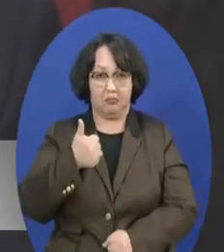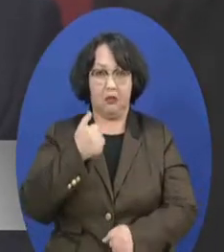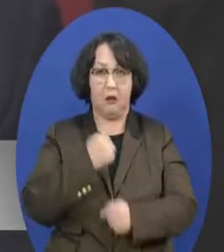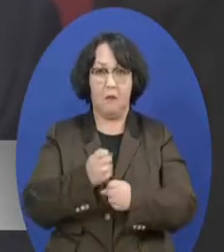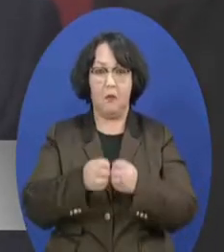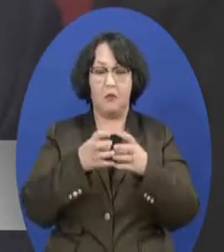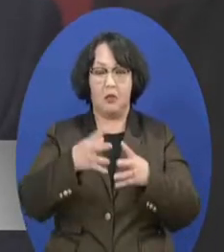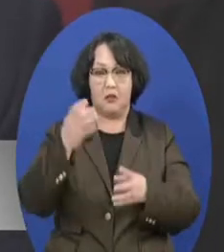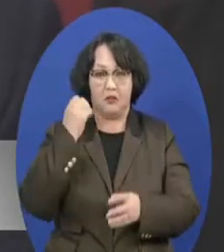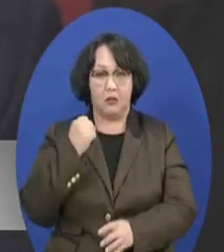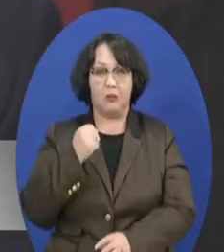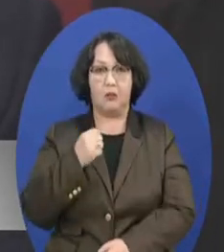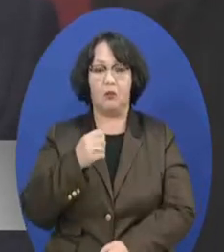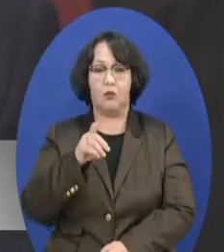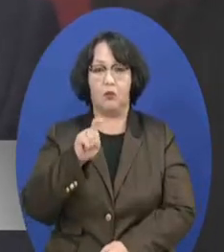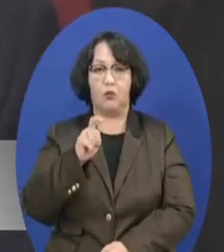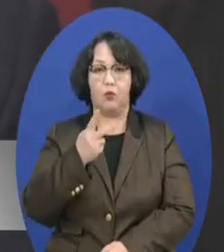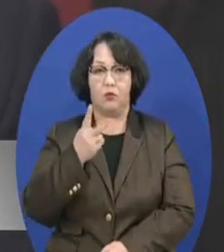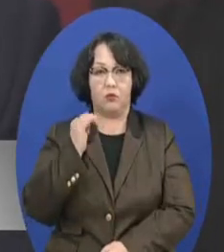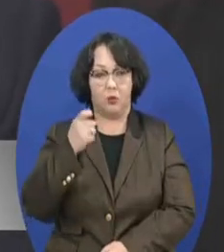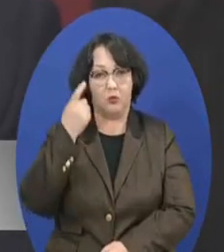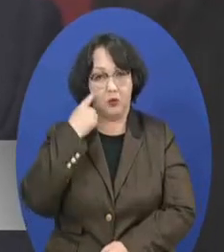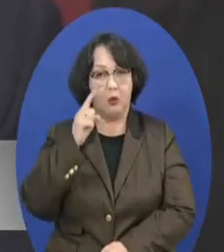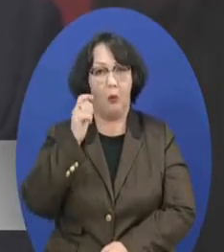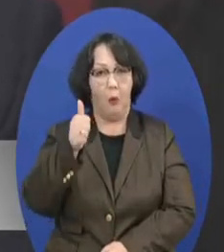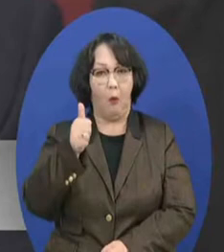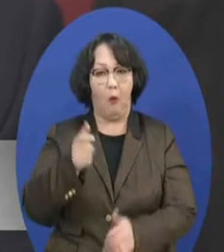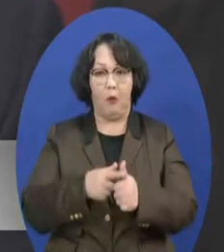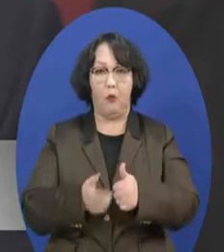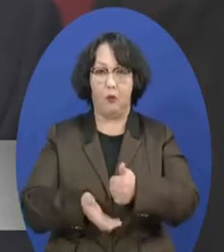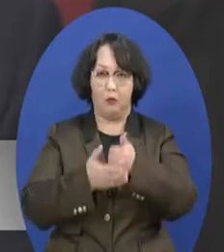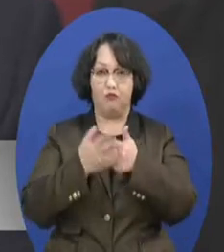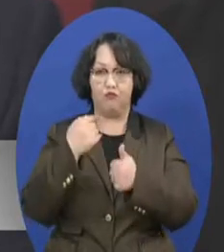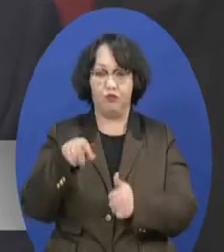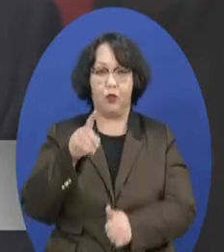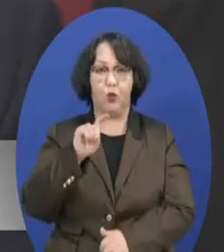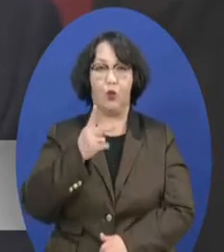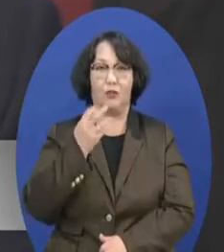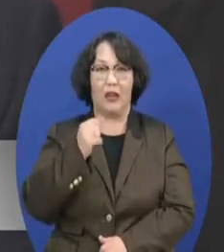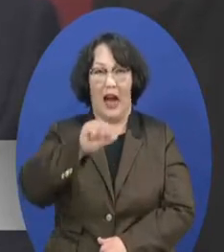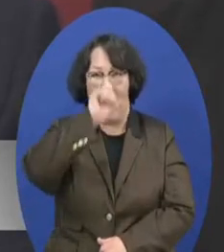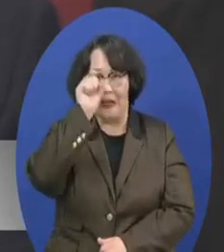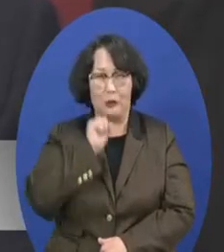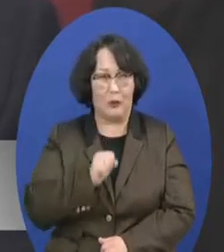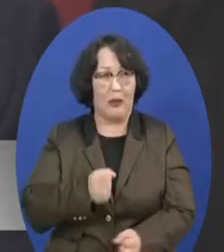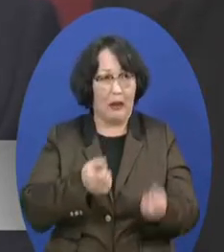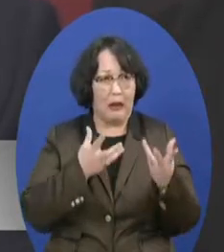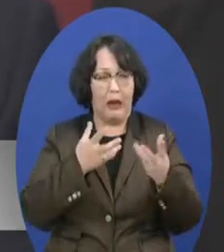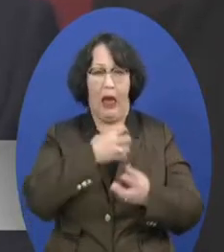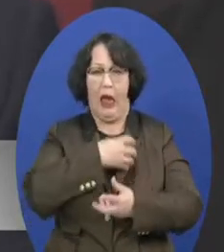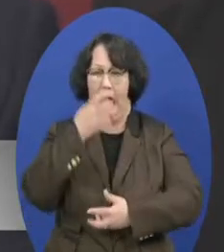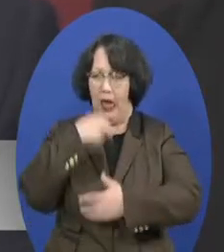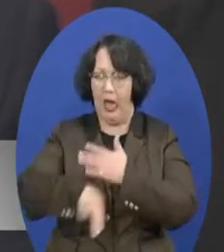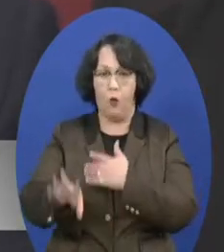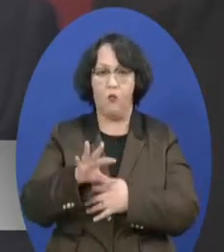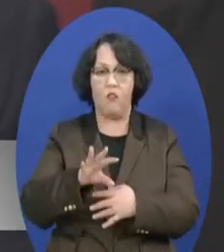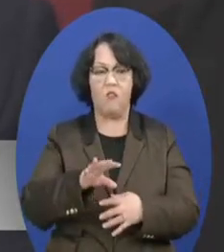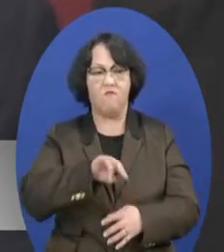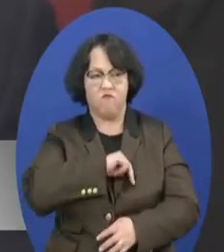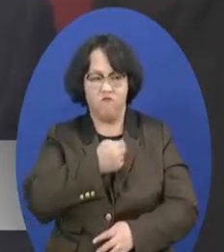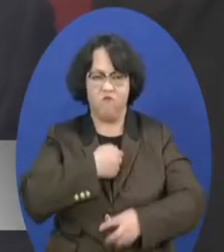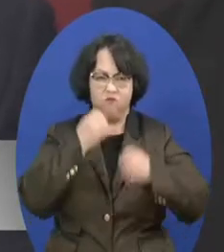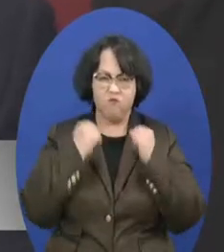нь бол одоо би энэ хөрсөхний төлөвчгийг бол энэ асуудлаас зүгтдэггүй. Зорилготойгоор одоо байж байгаа нүүр